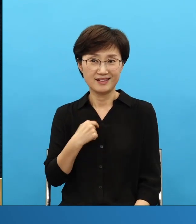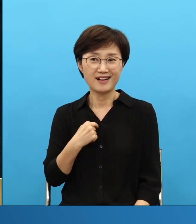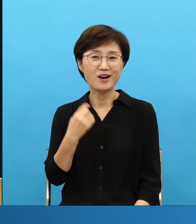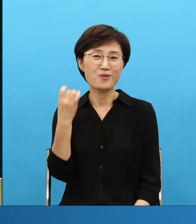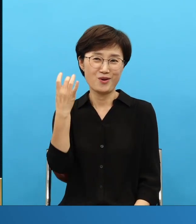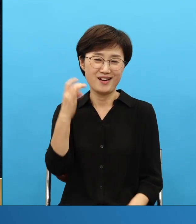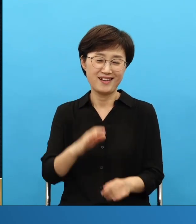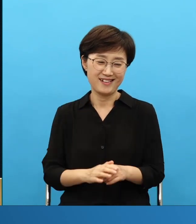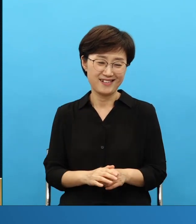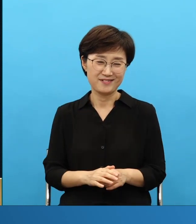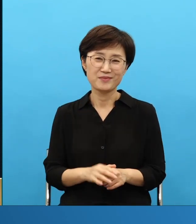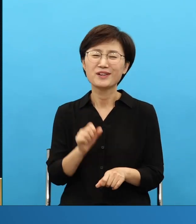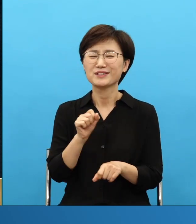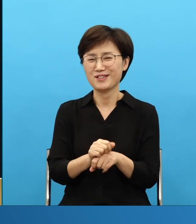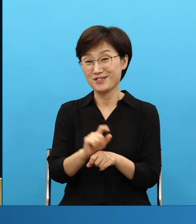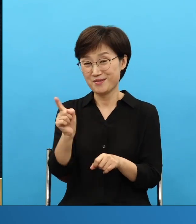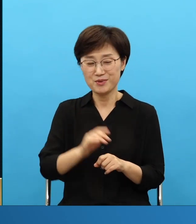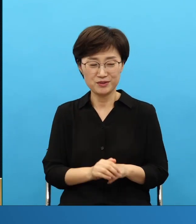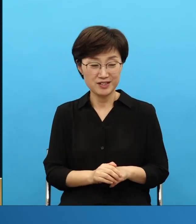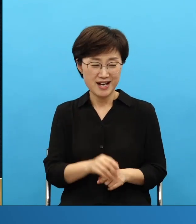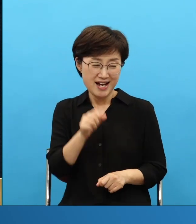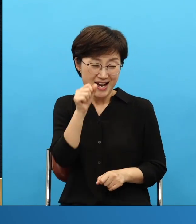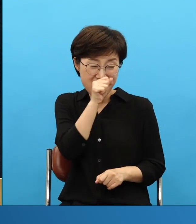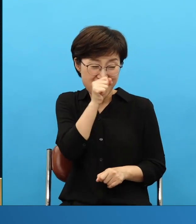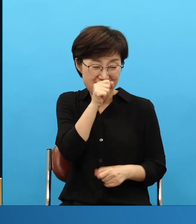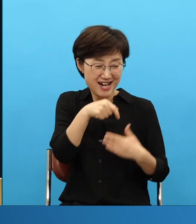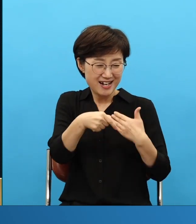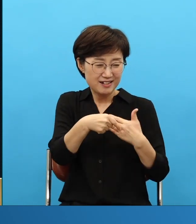있습니다 이렇게. And even when I was very young, even when I'm so